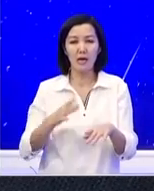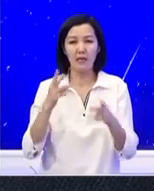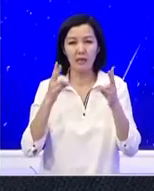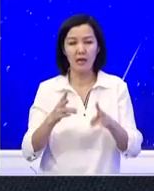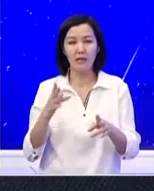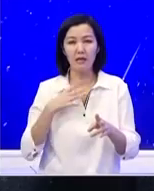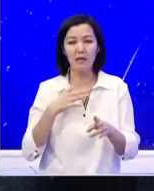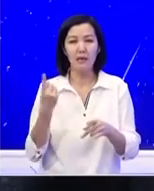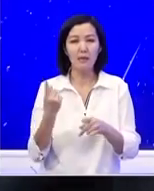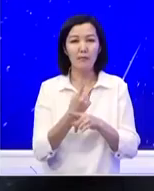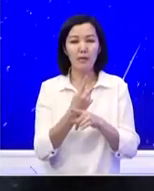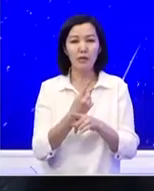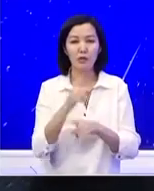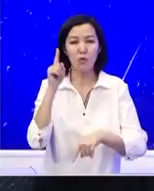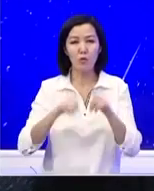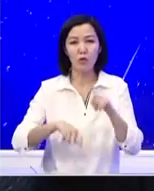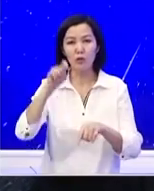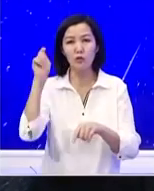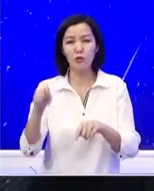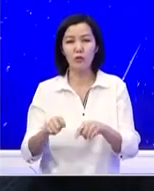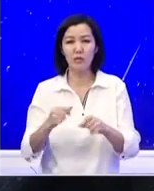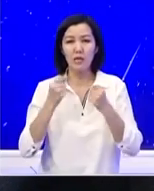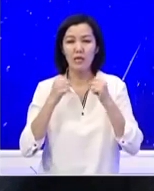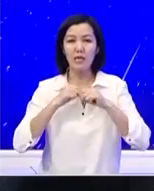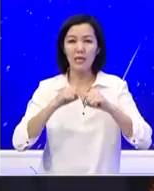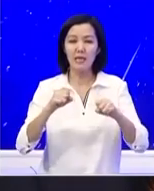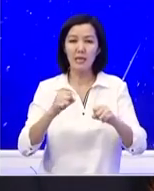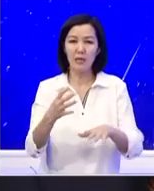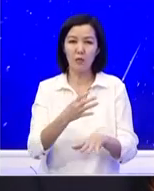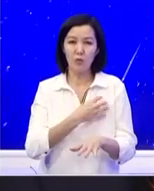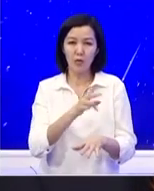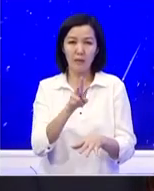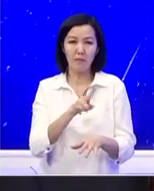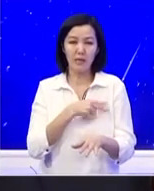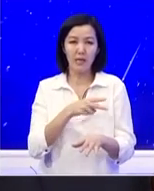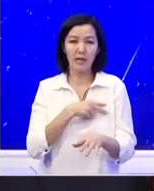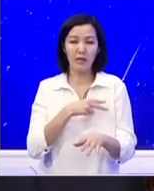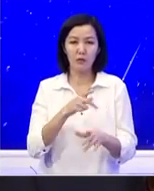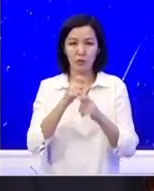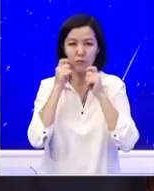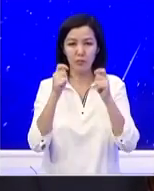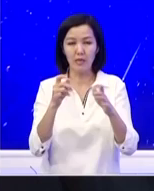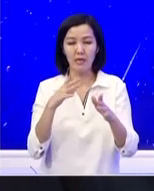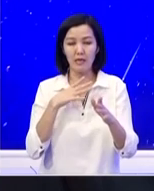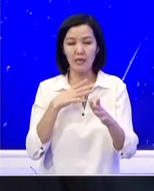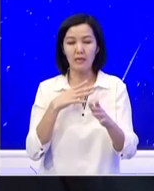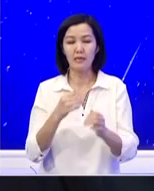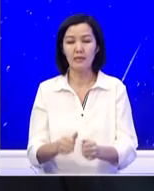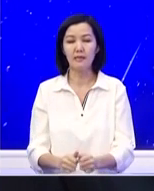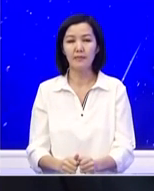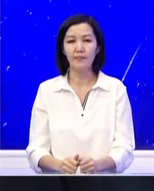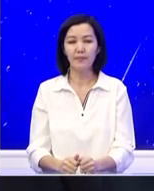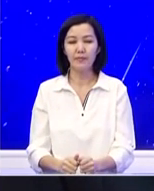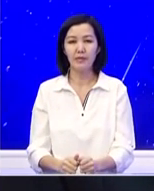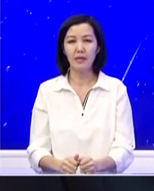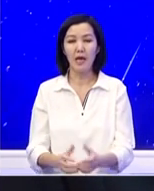мына бірінші дәрежелі отан соғысы ерен еңбегі үшін төсбелгілері сол майдандағы ерлігі үшін, ел үшін егесті,